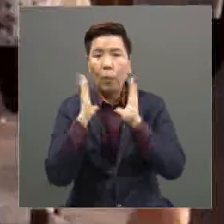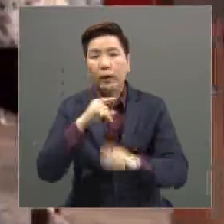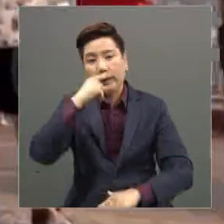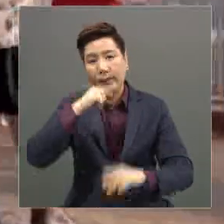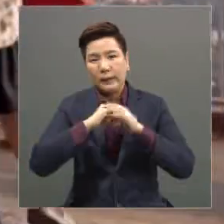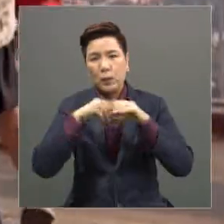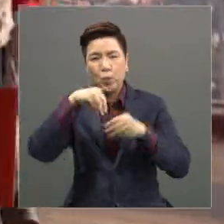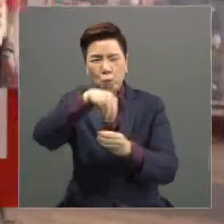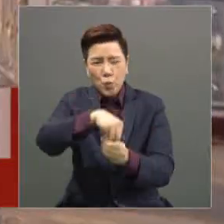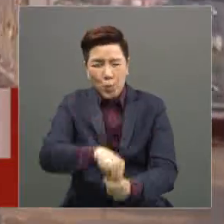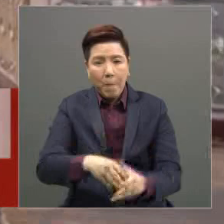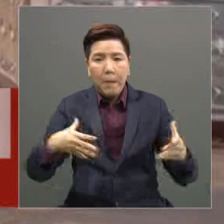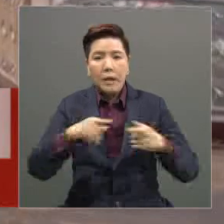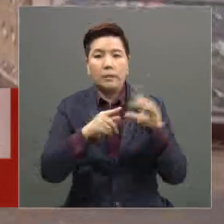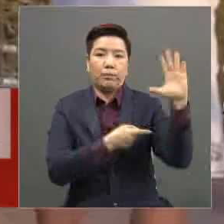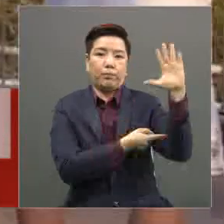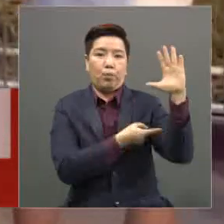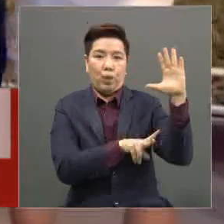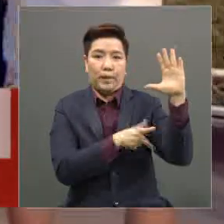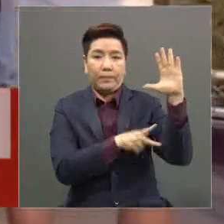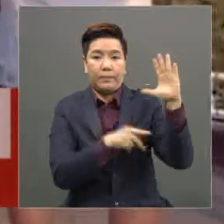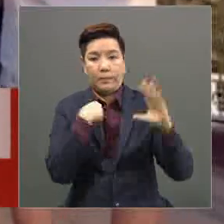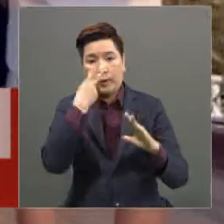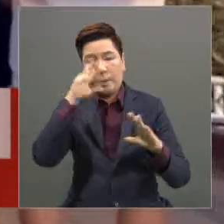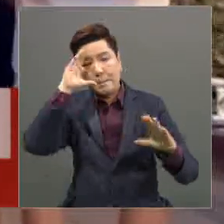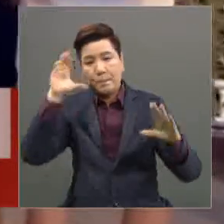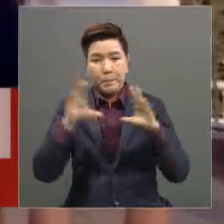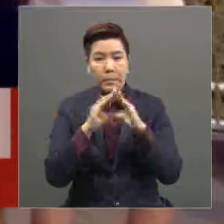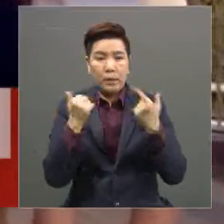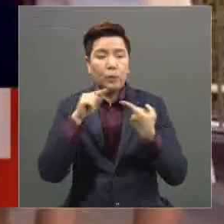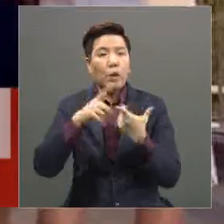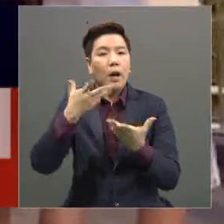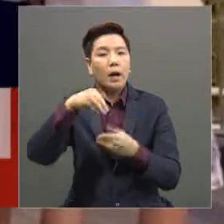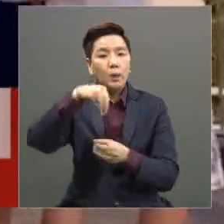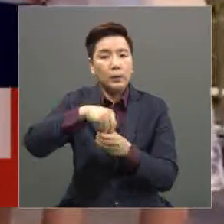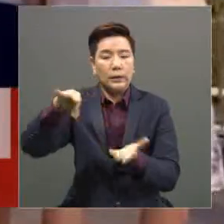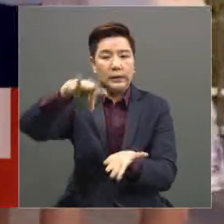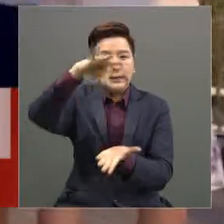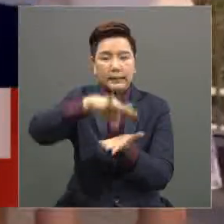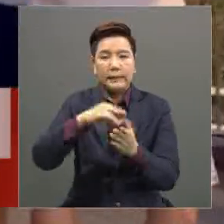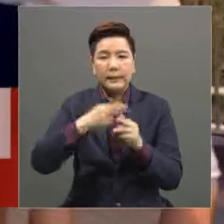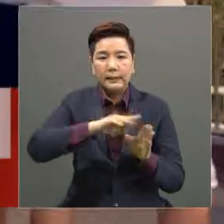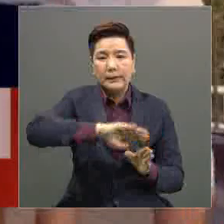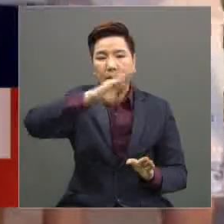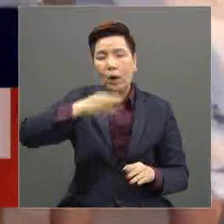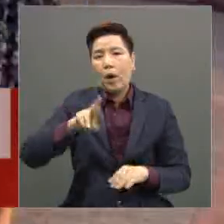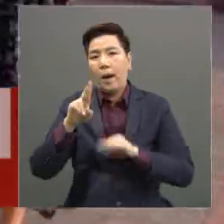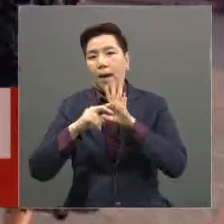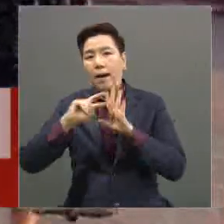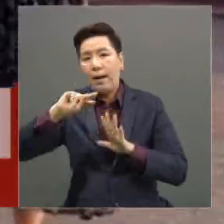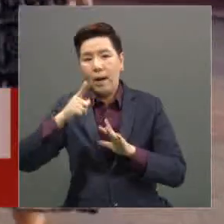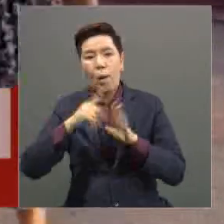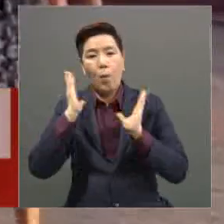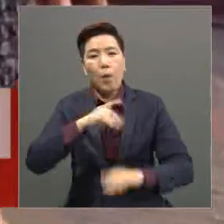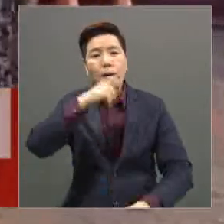ายจีนอยู่มากนะก็คือที่ภูเก็ตนะครับที่เห็นอยู่นี้เป็นบรรยากาศบริเวณจุดชมวิวเขารังที่จังหวัดภูเก็ตมีนักท่องเ